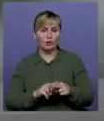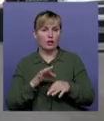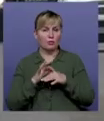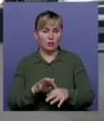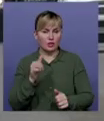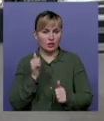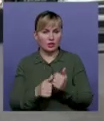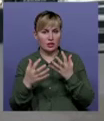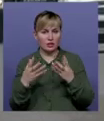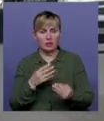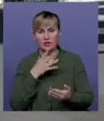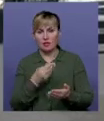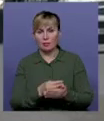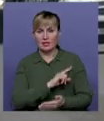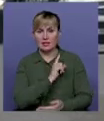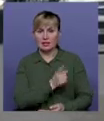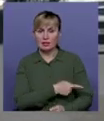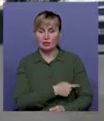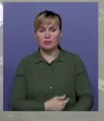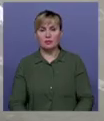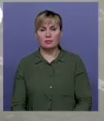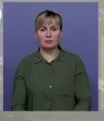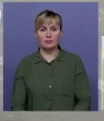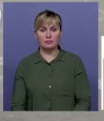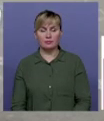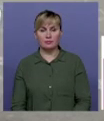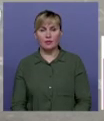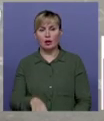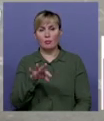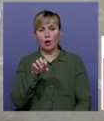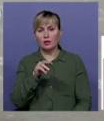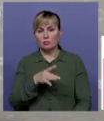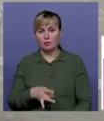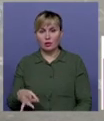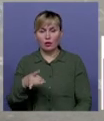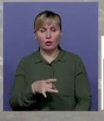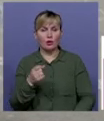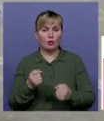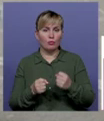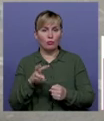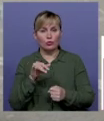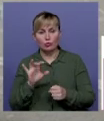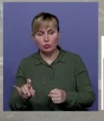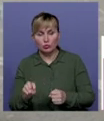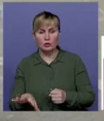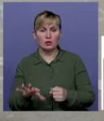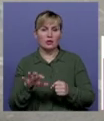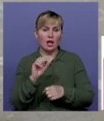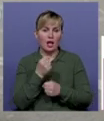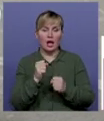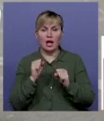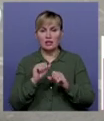проводятся ежедневно своими силами. По Алатаускому району урны, места отдыха, скверы и